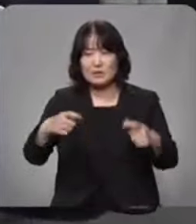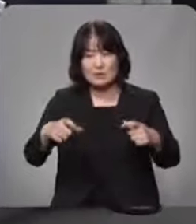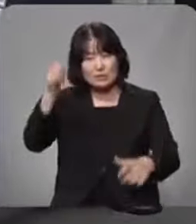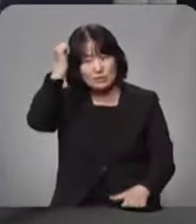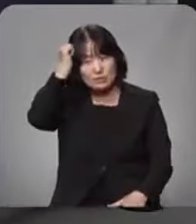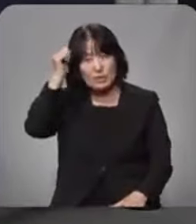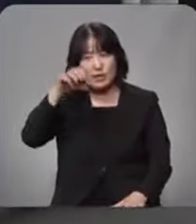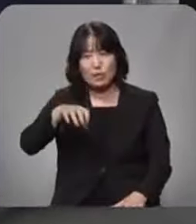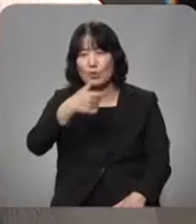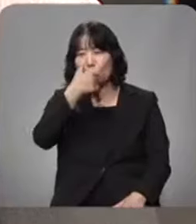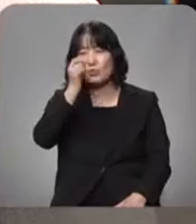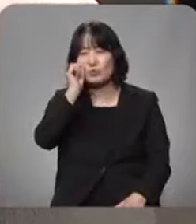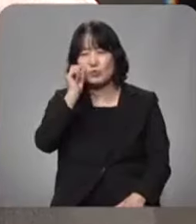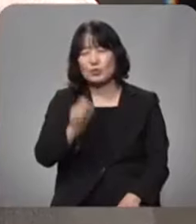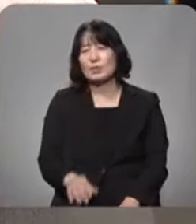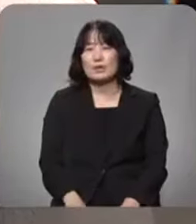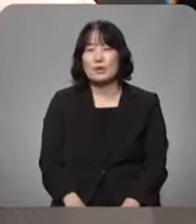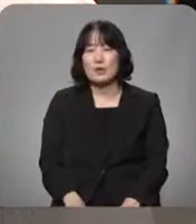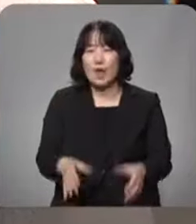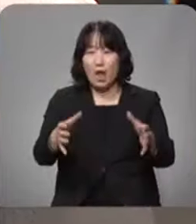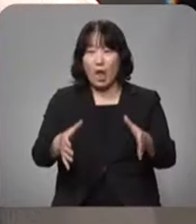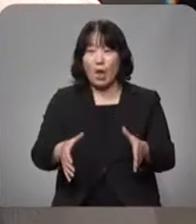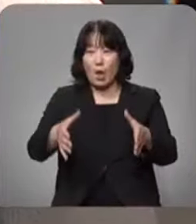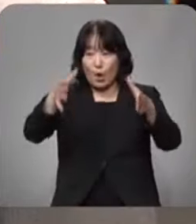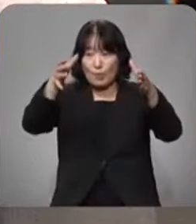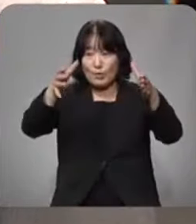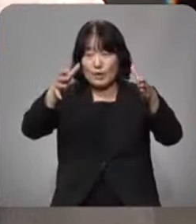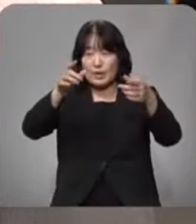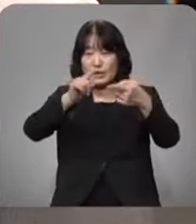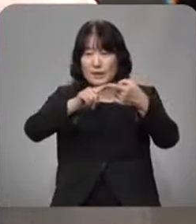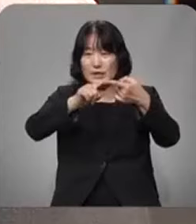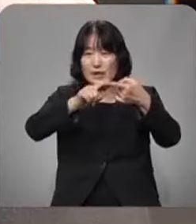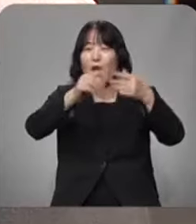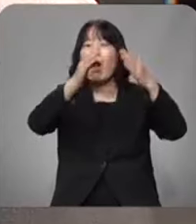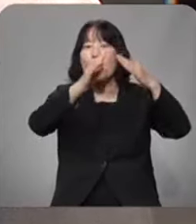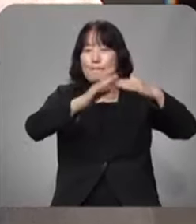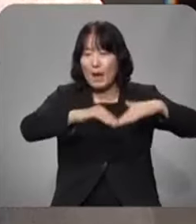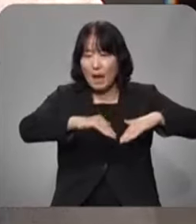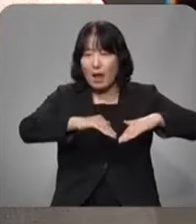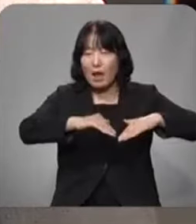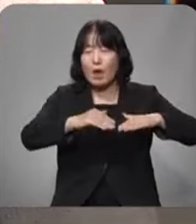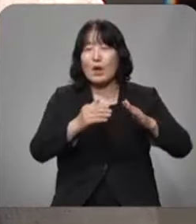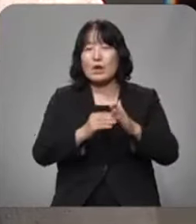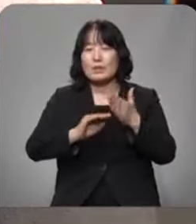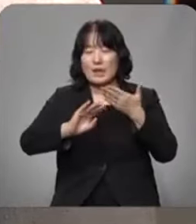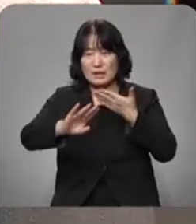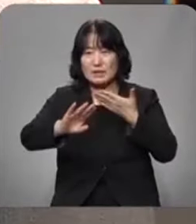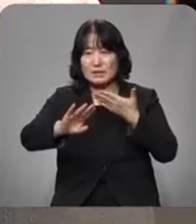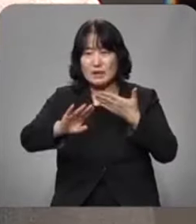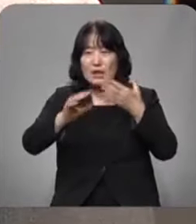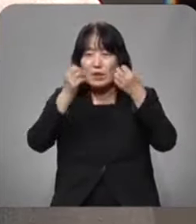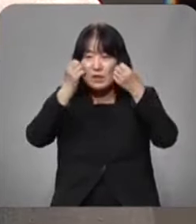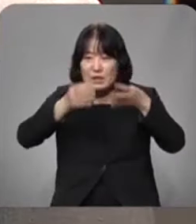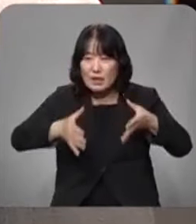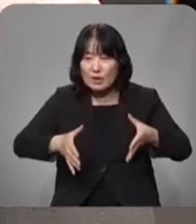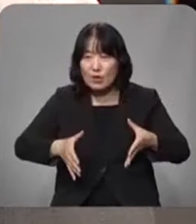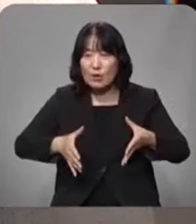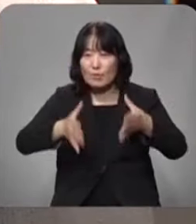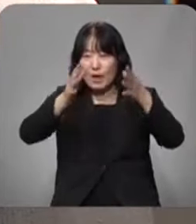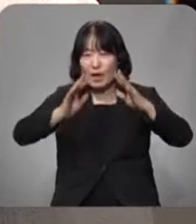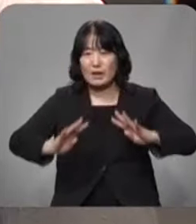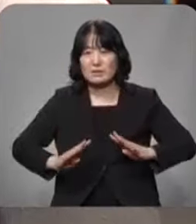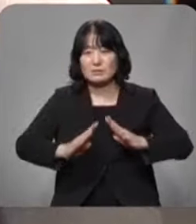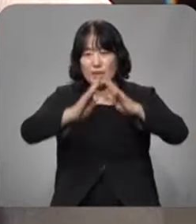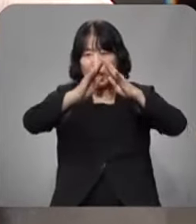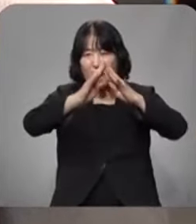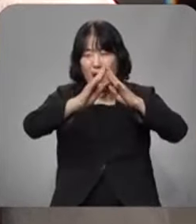때문입니다. 앞으로 이 건물에 대해서는 철거를 하고 복합 건물로서 활용도를 가치를 높일 수